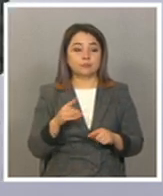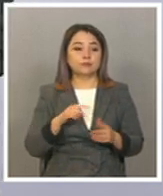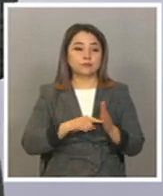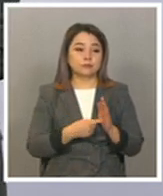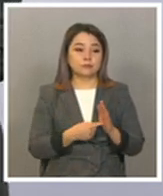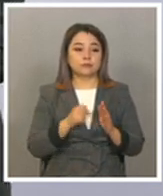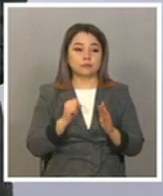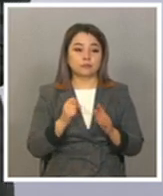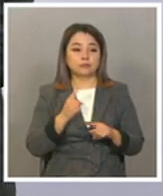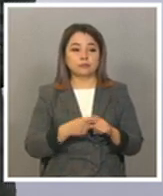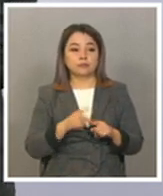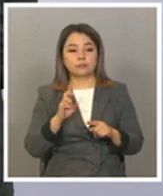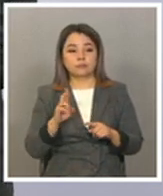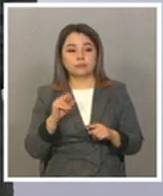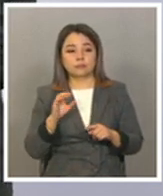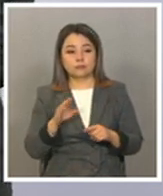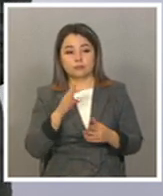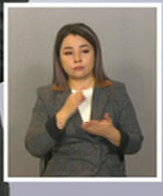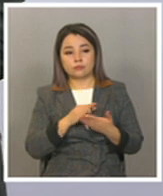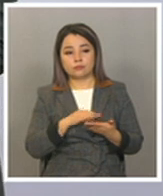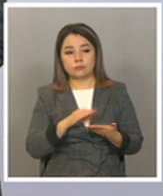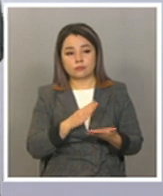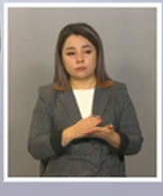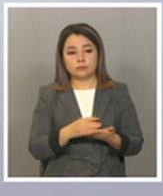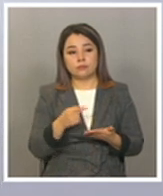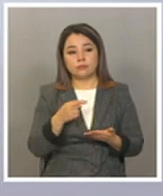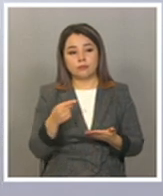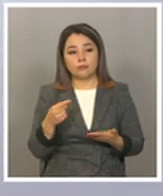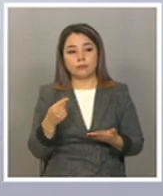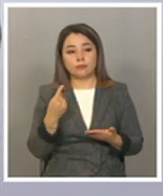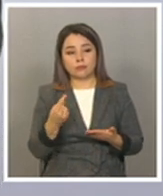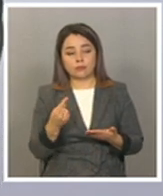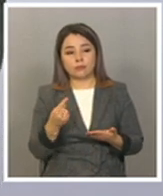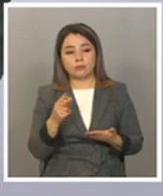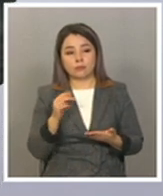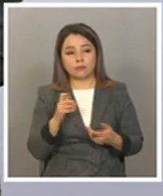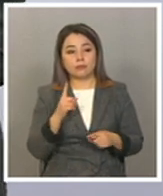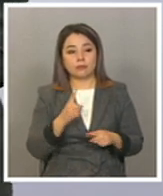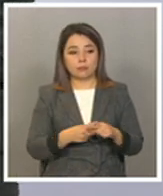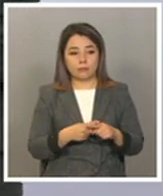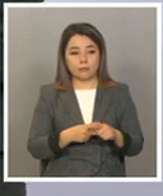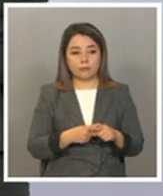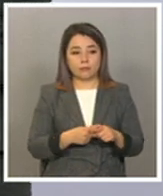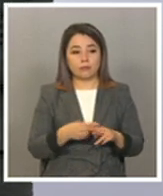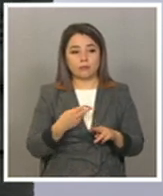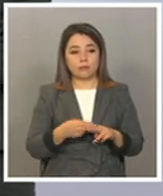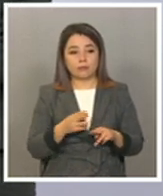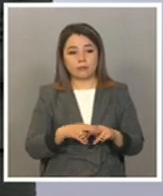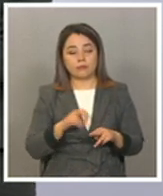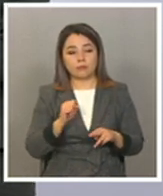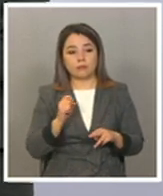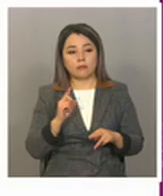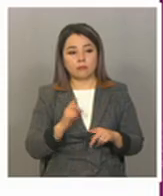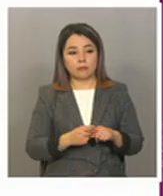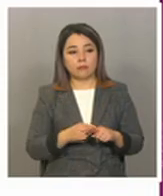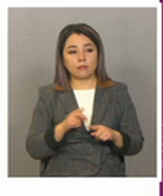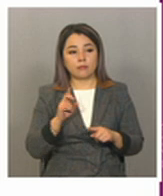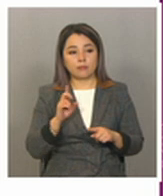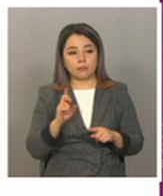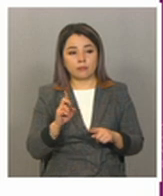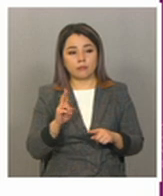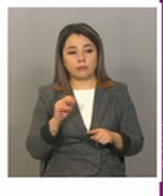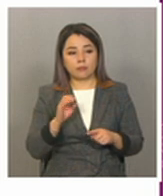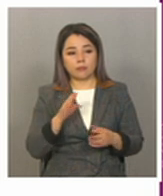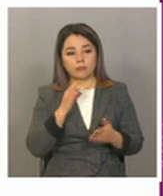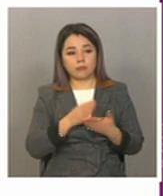а плюс b-ның квадраты деп жазайық. Минус 1-дің квадраты плюс болады, сонда а плюс b-ның квадраты